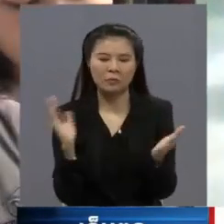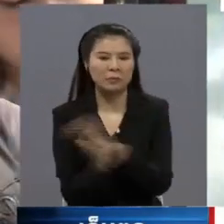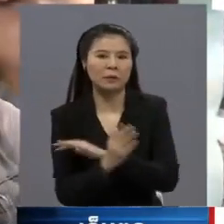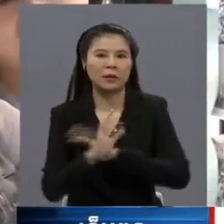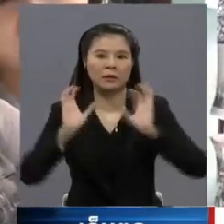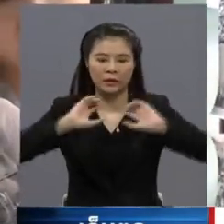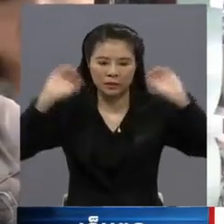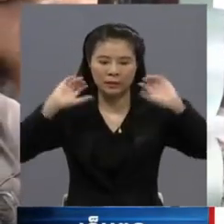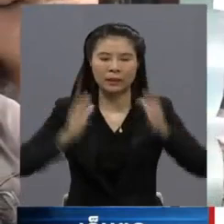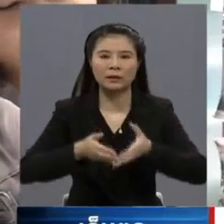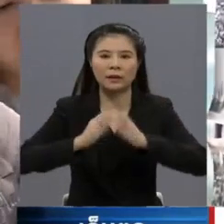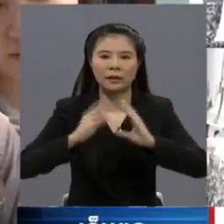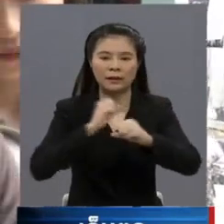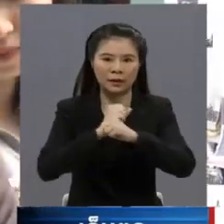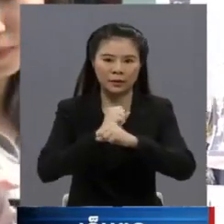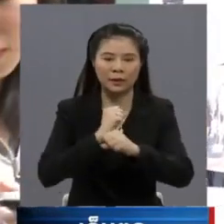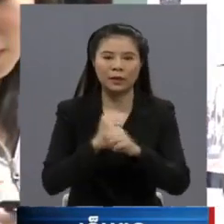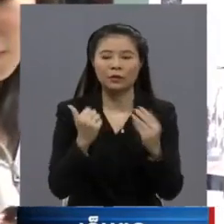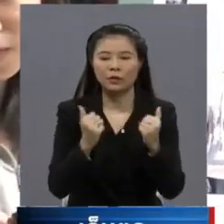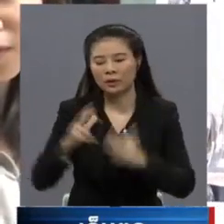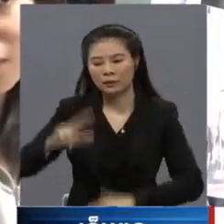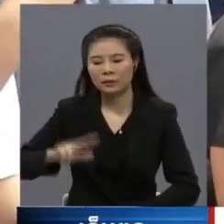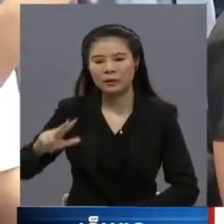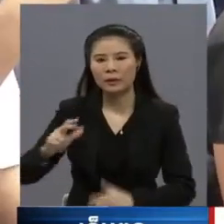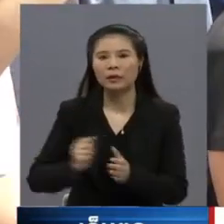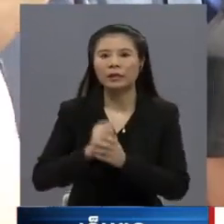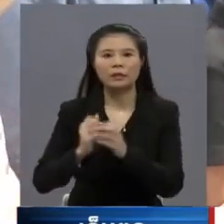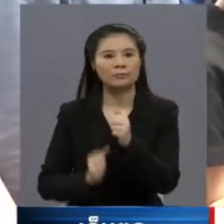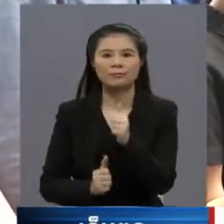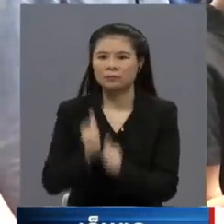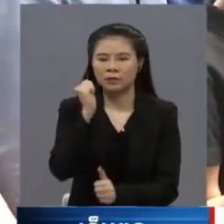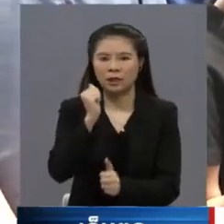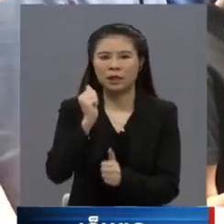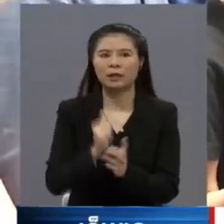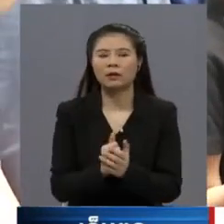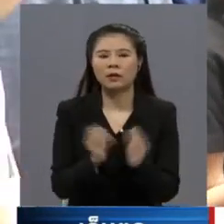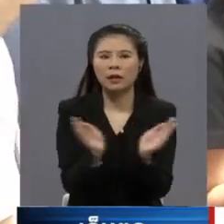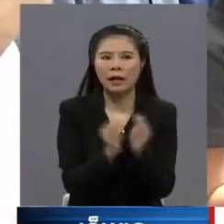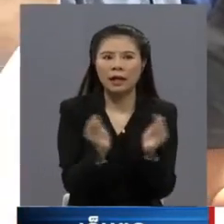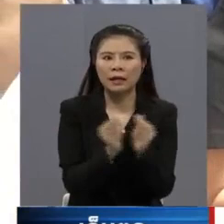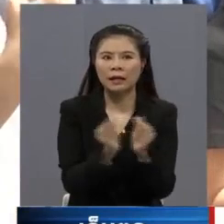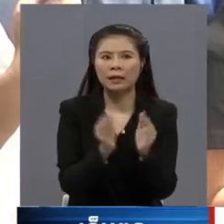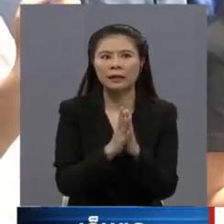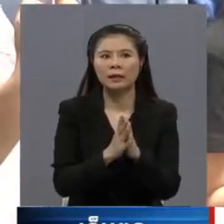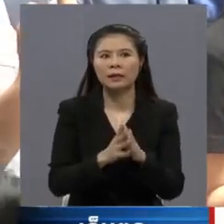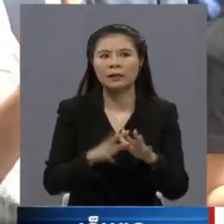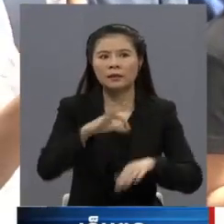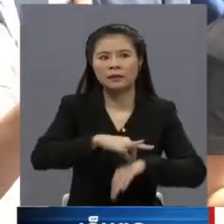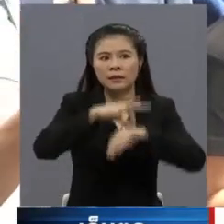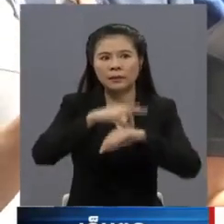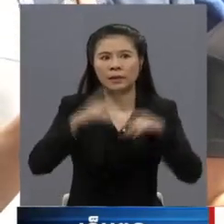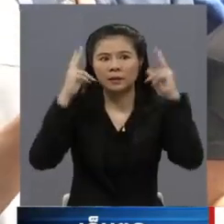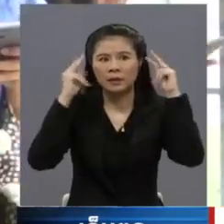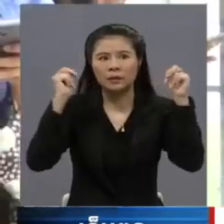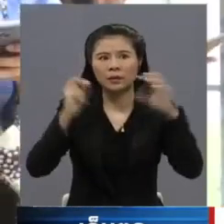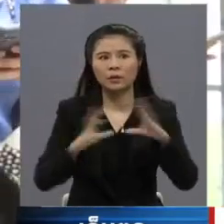เอาถ้าวันโหวตเนี่ยเพื่อไทยพลิกชนะแล้วเหมือนกับว่าพลิกชนะขึ้นมาแล้วเรื่องของการโหวตเป็นนายกอะไรได้อีกเนี่ยนะครับพรรคก้